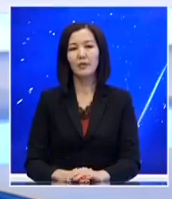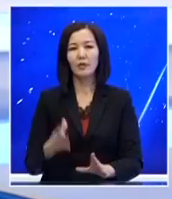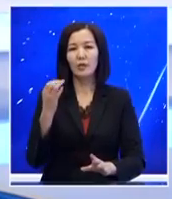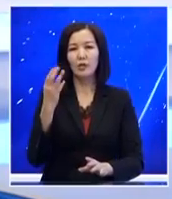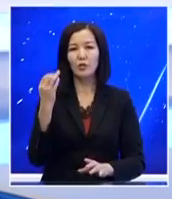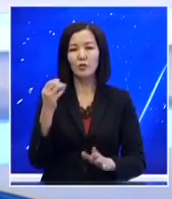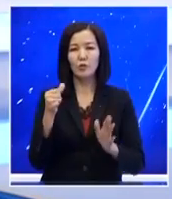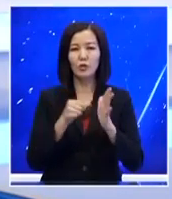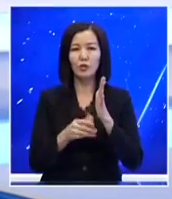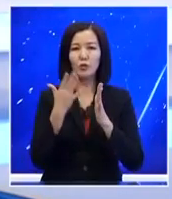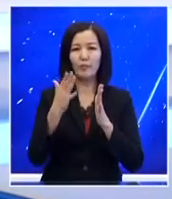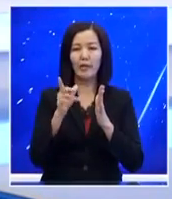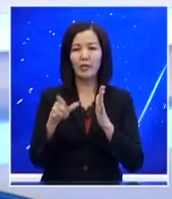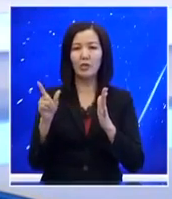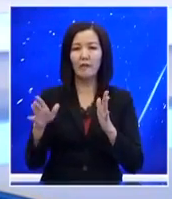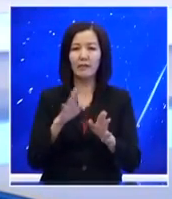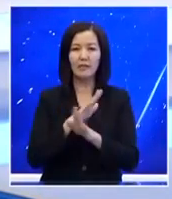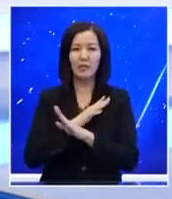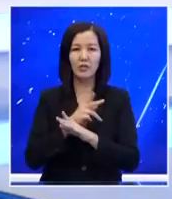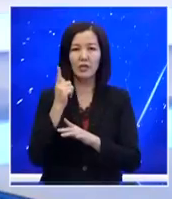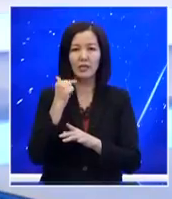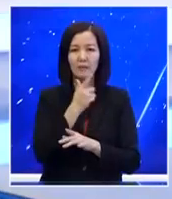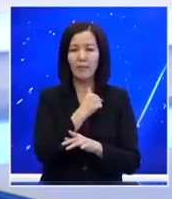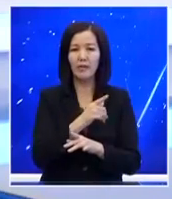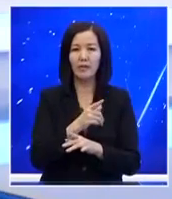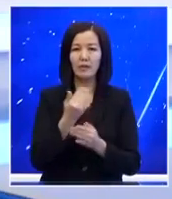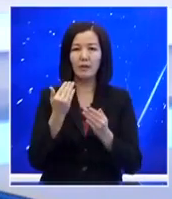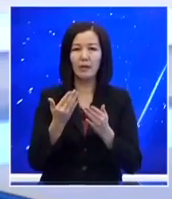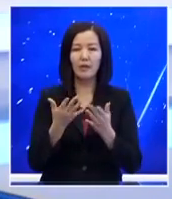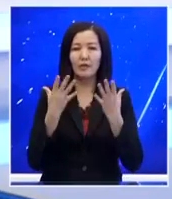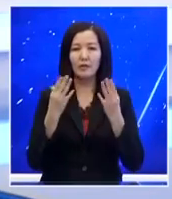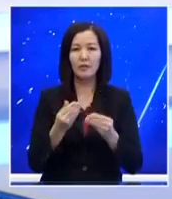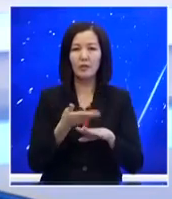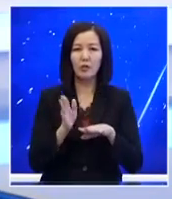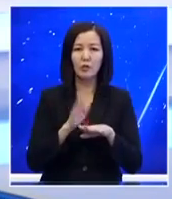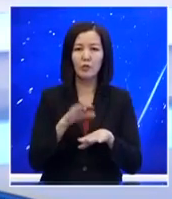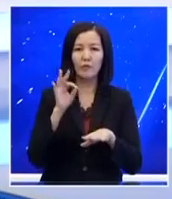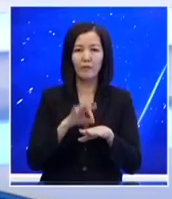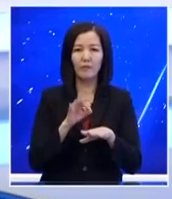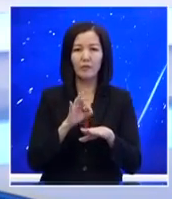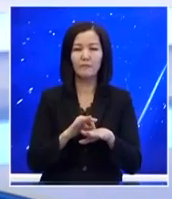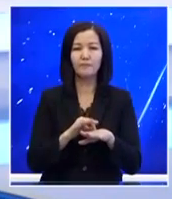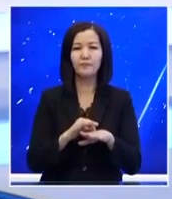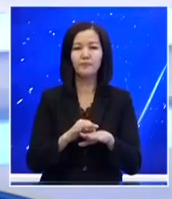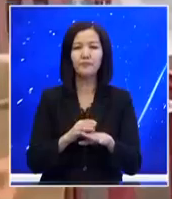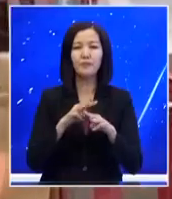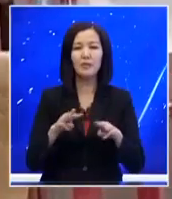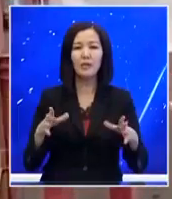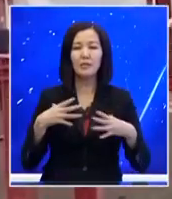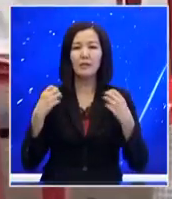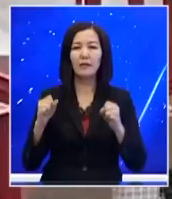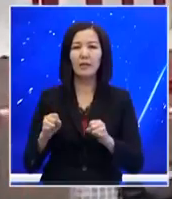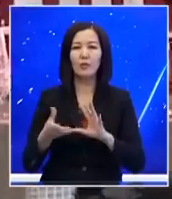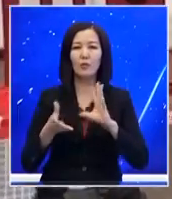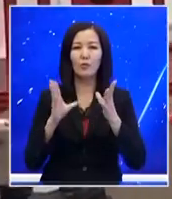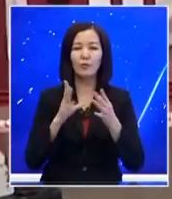Еще 605 человек скончались в Испании за минувшие сутки от тяжелой формы коронавирусной инфекции. По данным Министерства